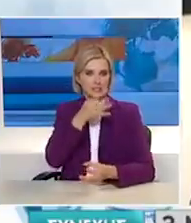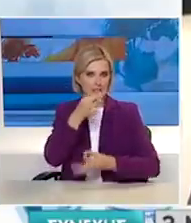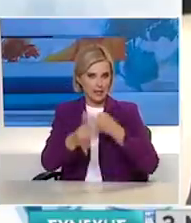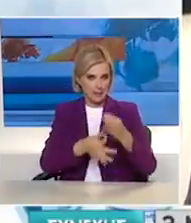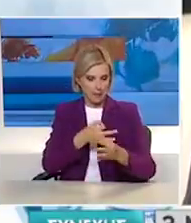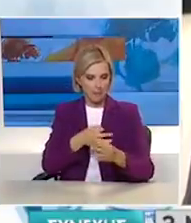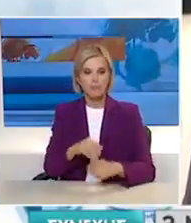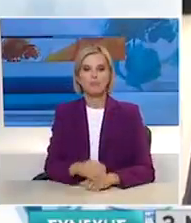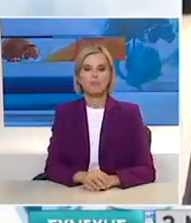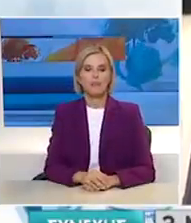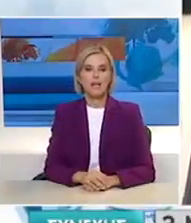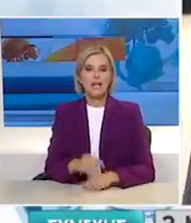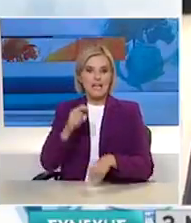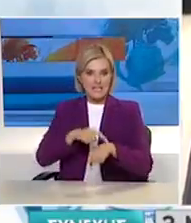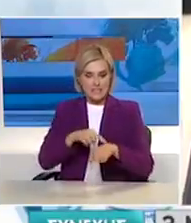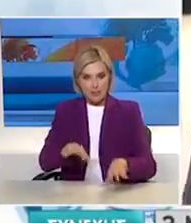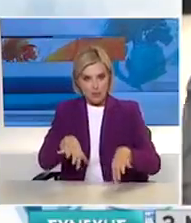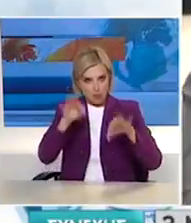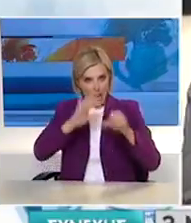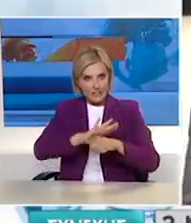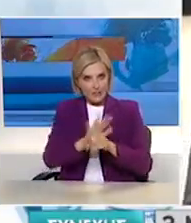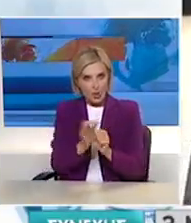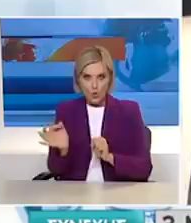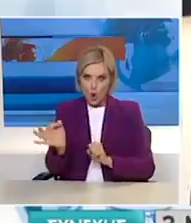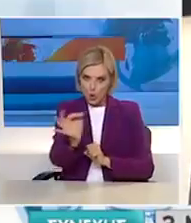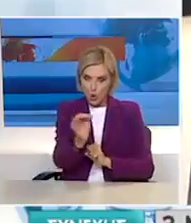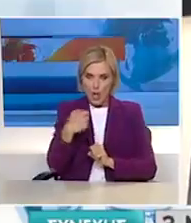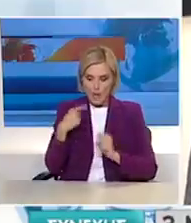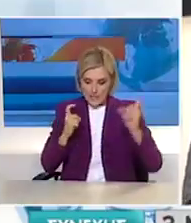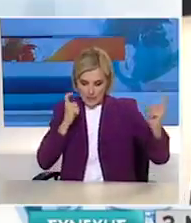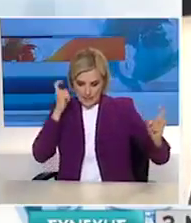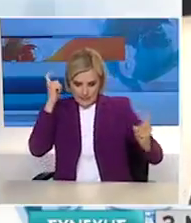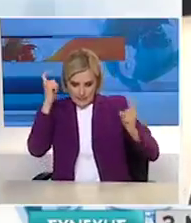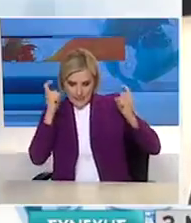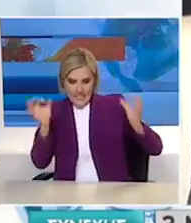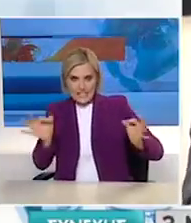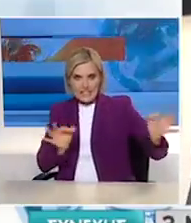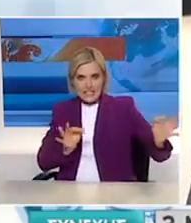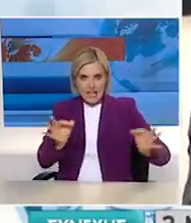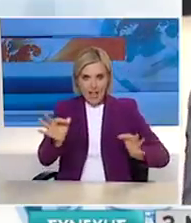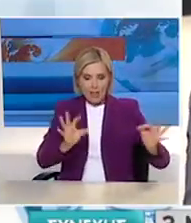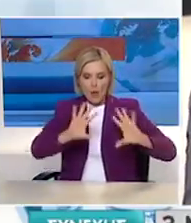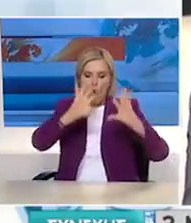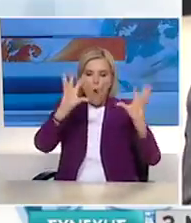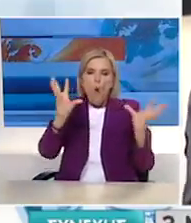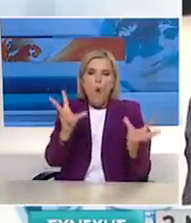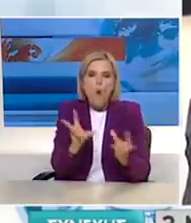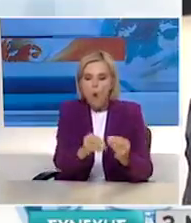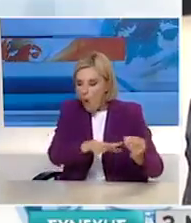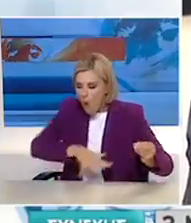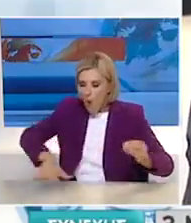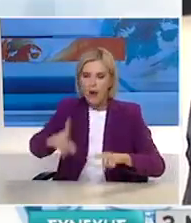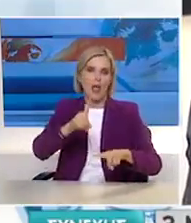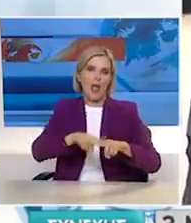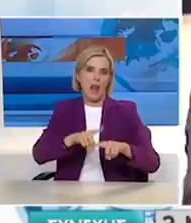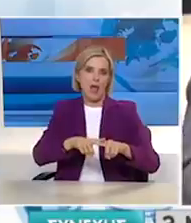την πρώτη μέρα που είχαμε την πανδημία. Σχεδιάσαμε για το σύνολο της επικράτειας, για όλες τις δομές υγείας από άκρη σε άκρη της χώρας, για το σύνολο